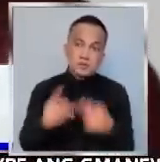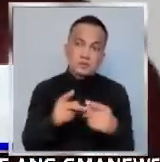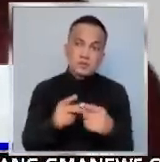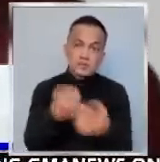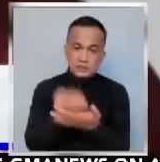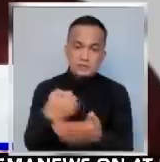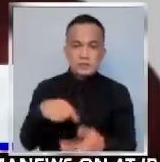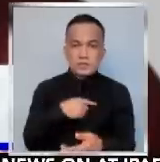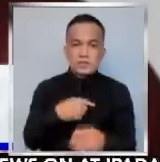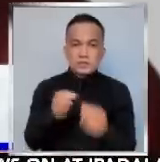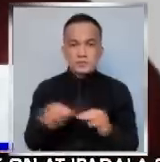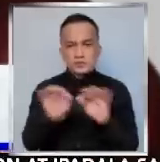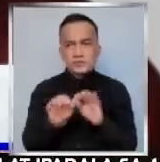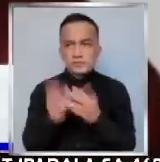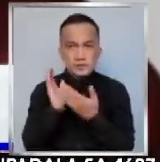magdala ng